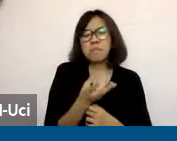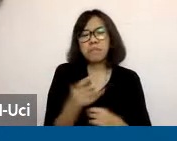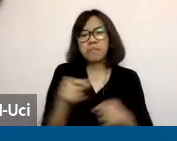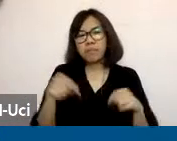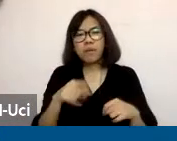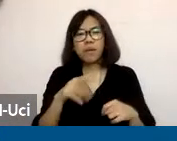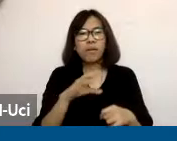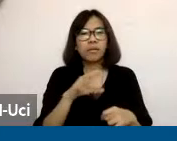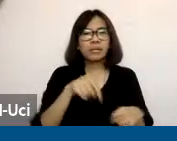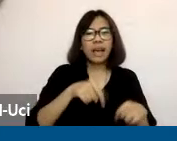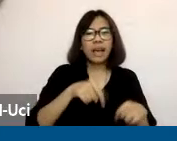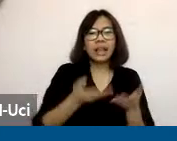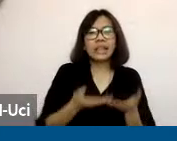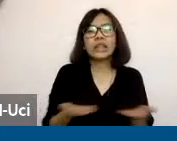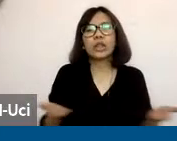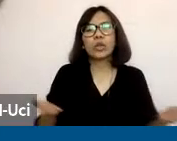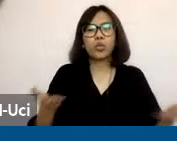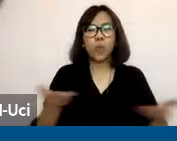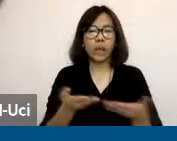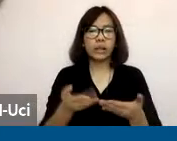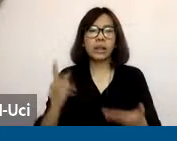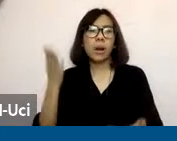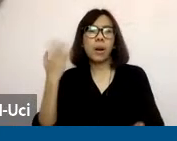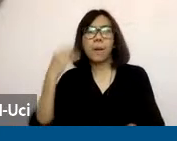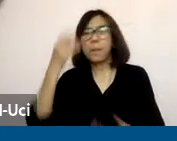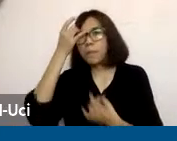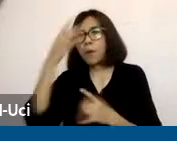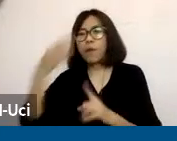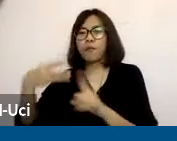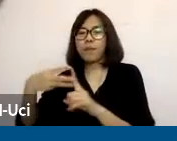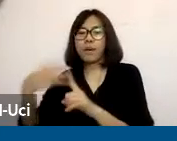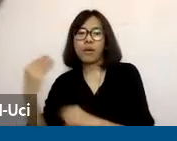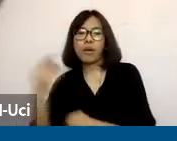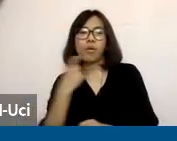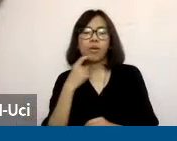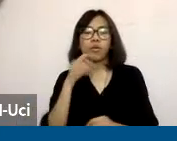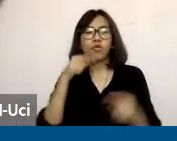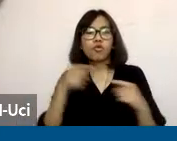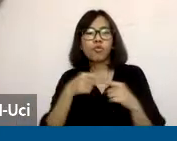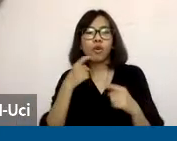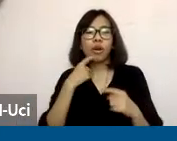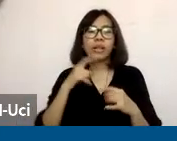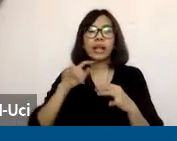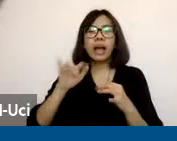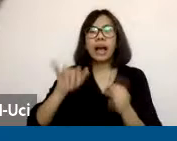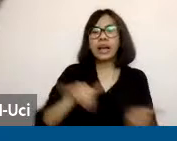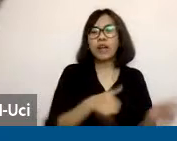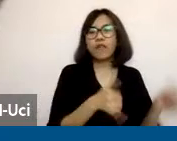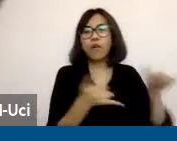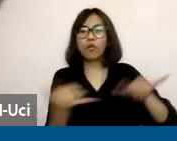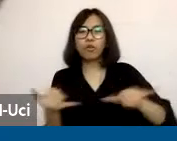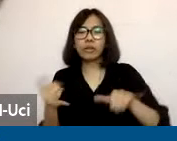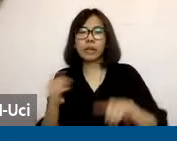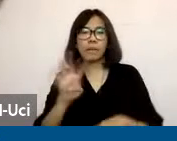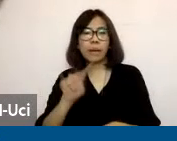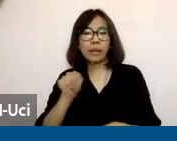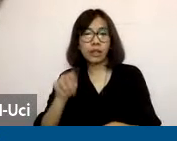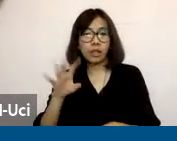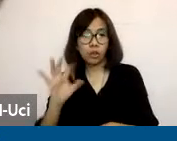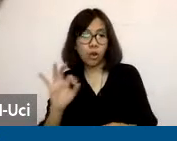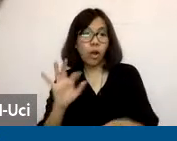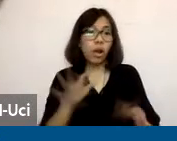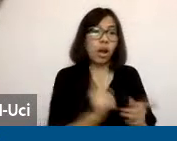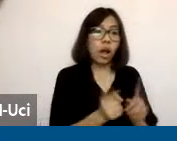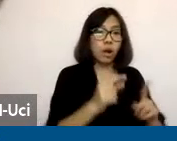dari situasi sekarang kalau tadi profitmedia mengaitkannya dengan revolusi industri 4.0 sementara kajian pshk langsung